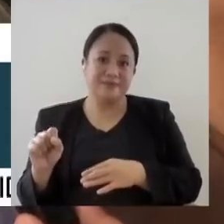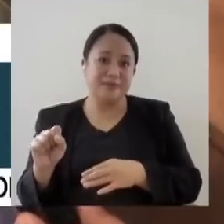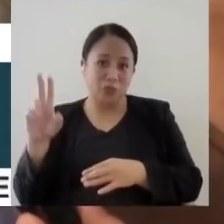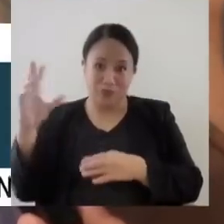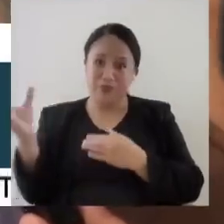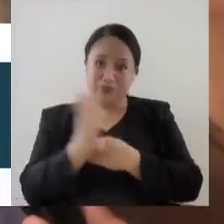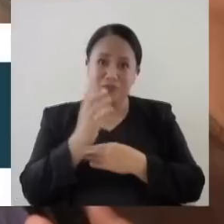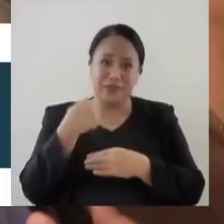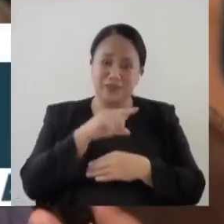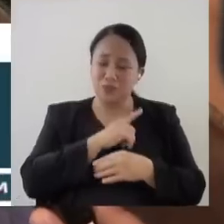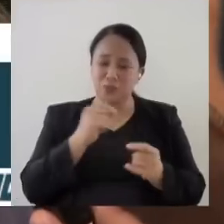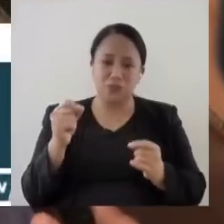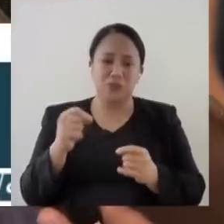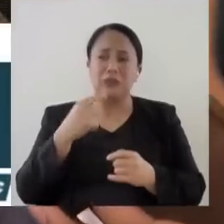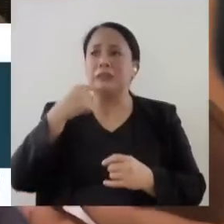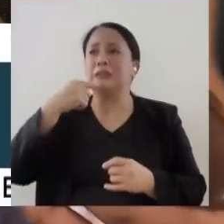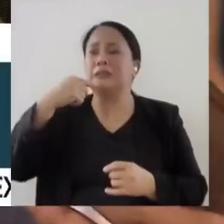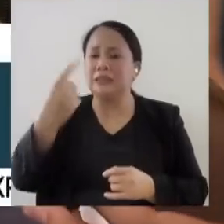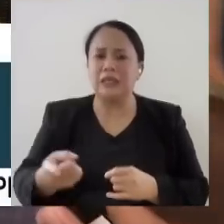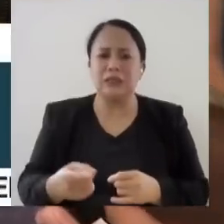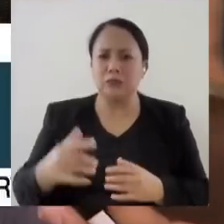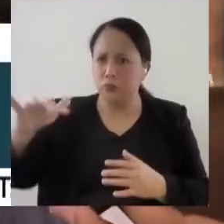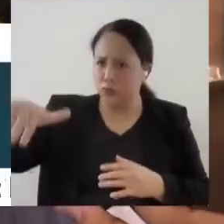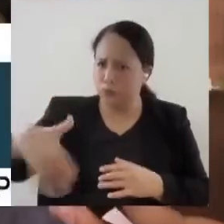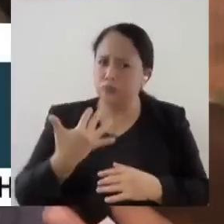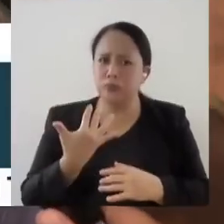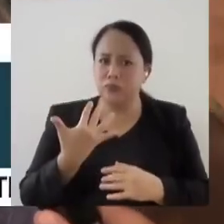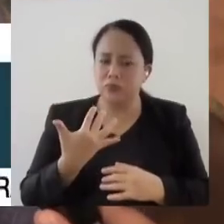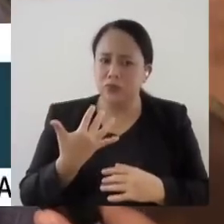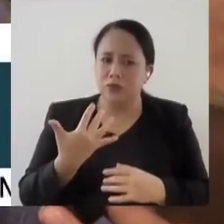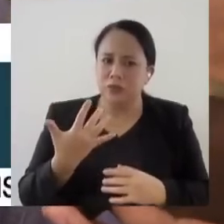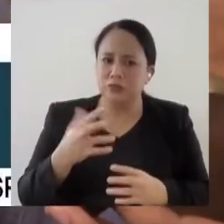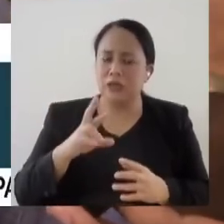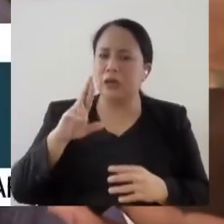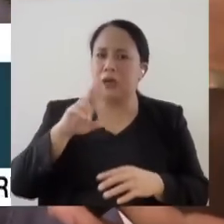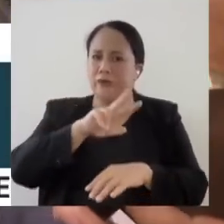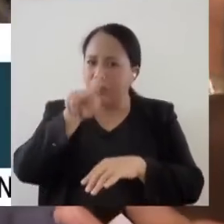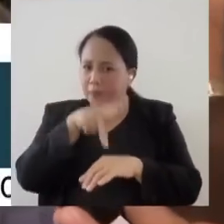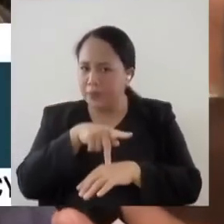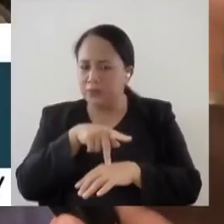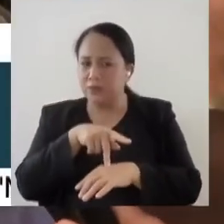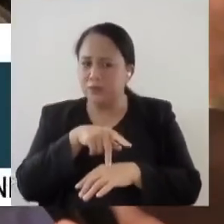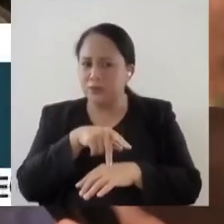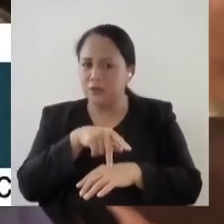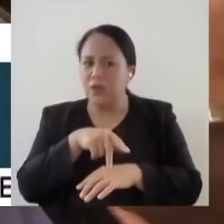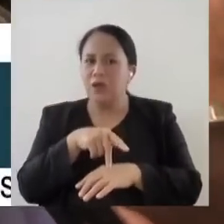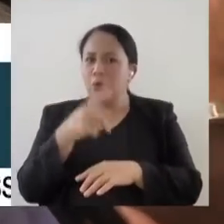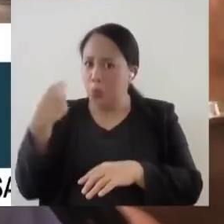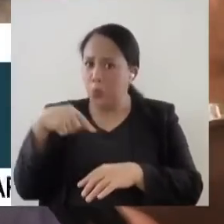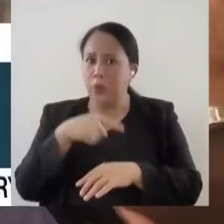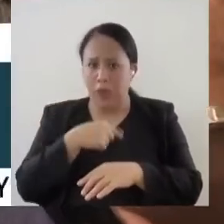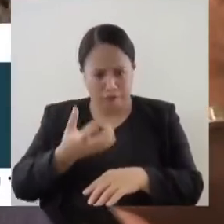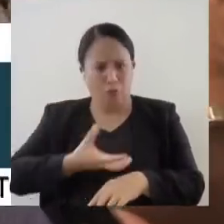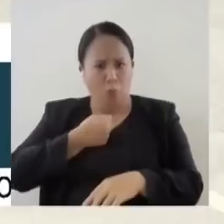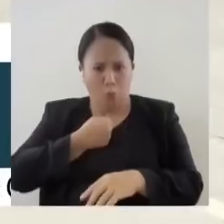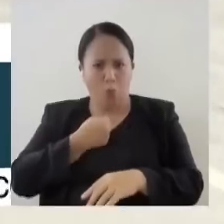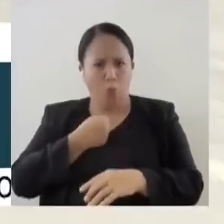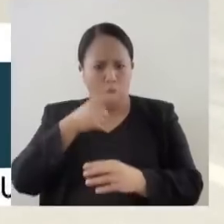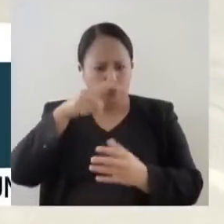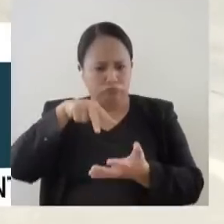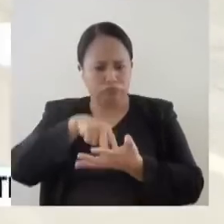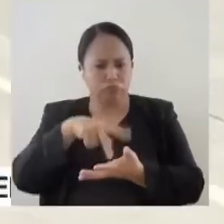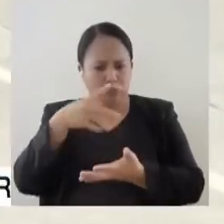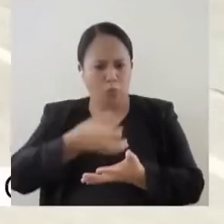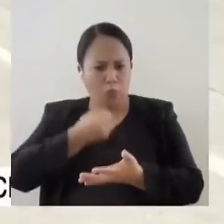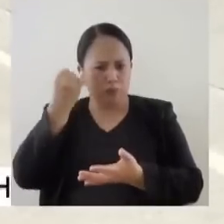ko, insulto ito sa Republika ng Pilipinas. Tayo'y may sariling paninindigan.